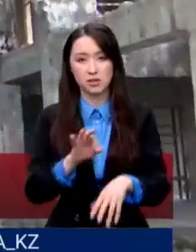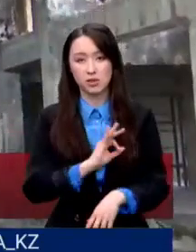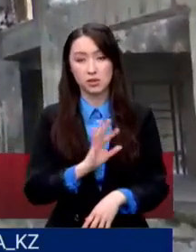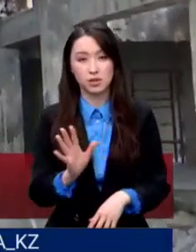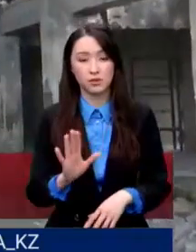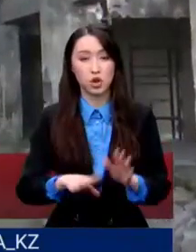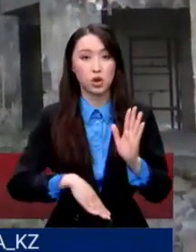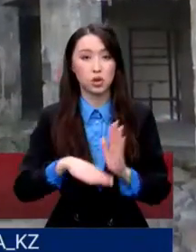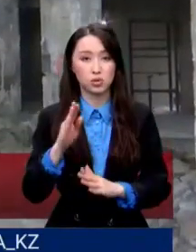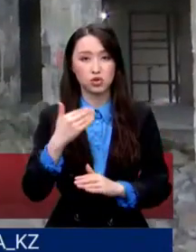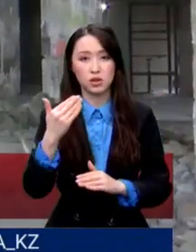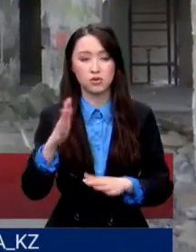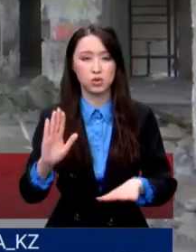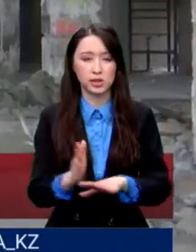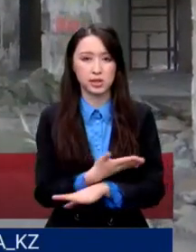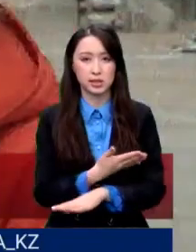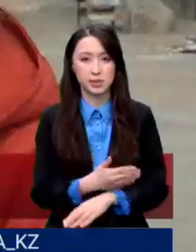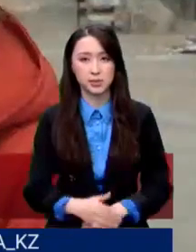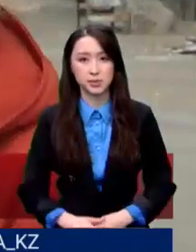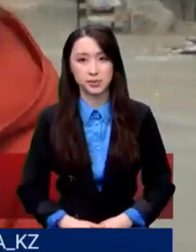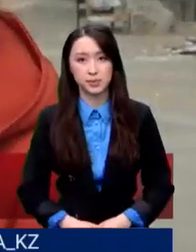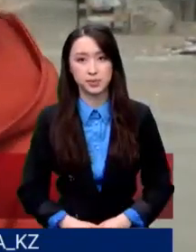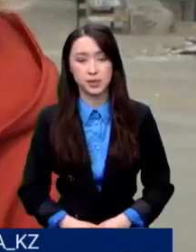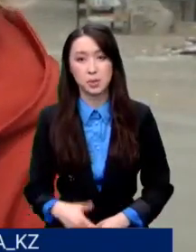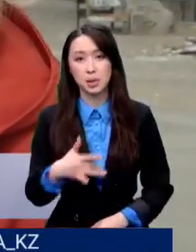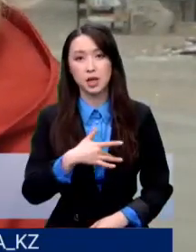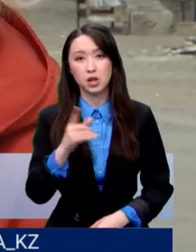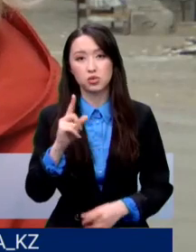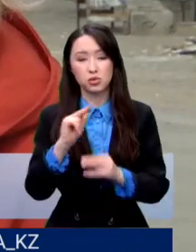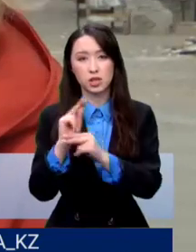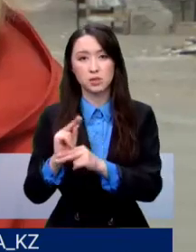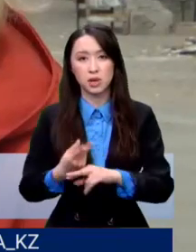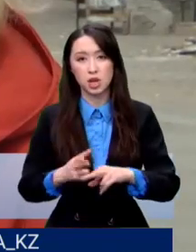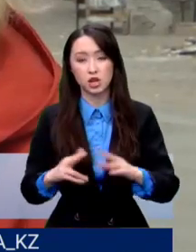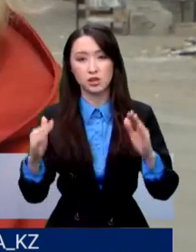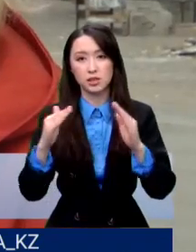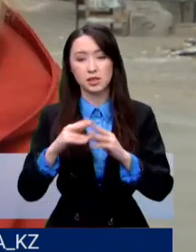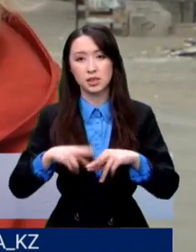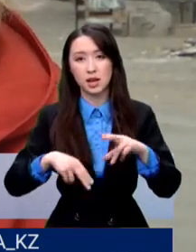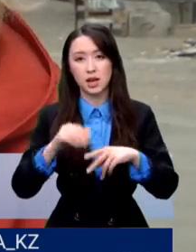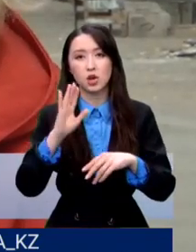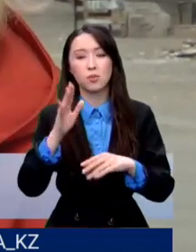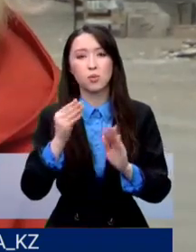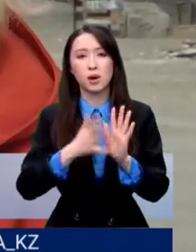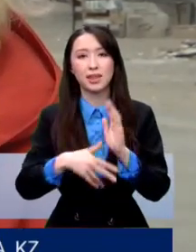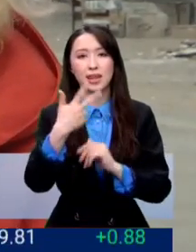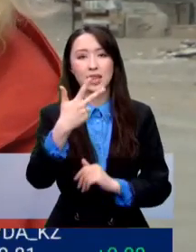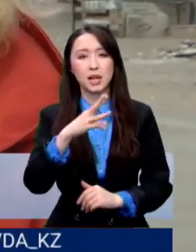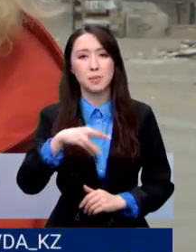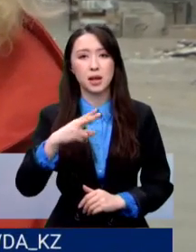нерентабельно. Выгоднее его снести. Предполагается, что на демонтаж этого здания будет потрачено 3 миллиарда тенге.